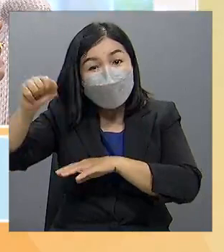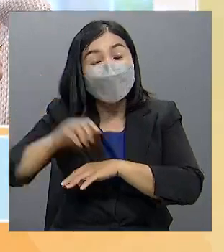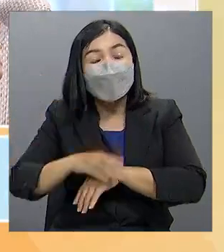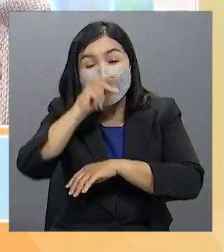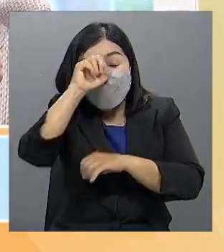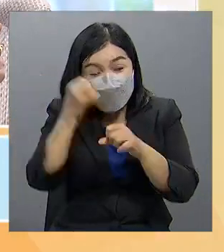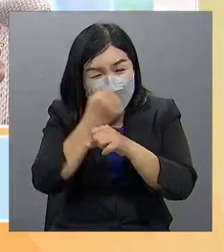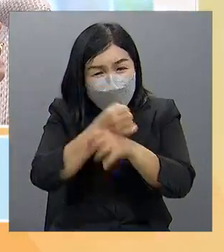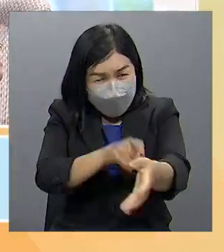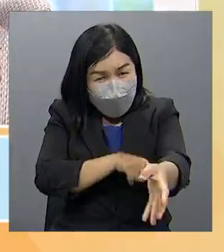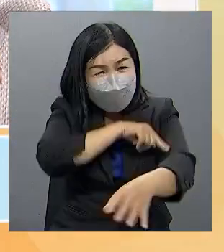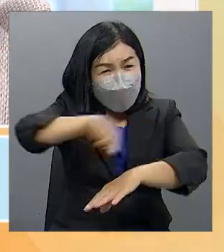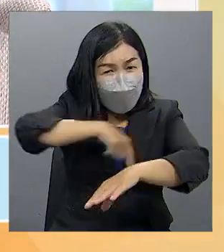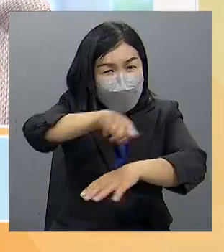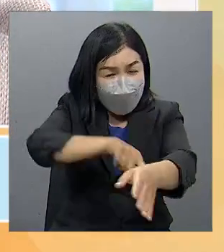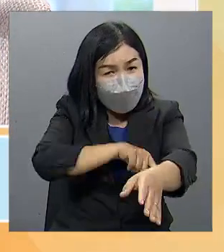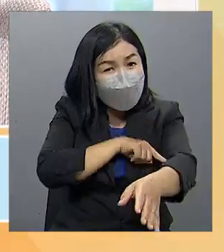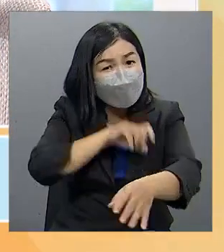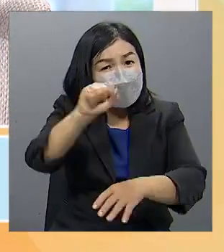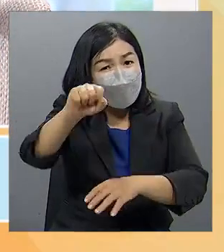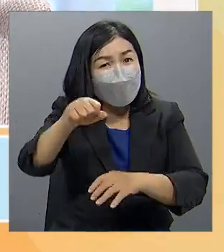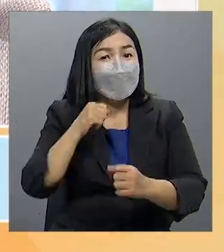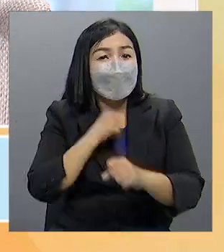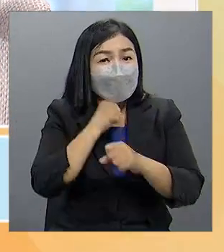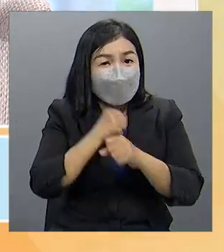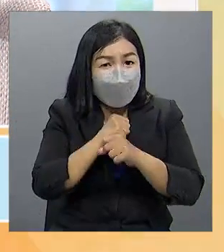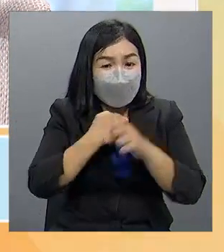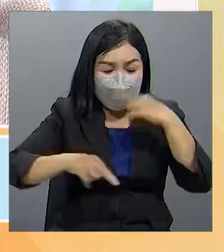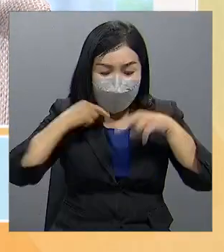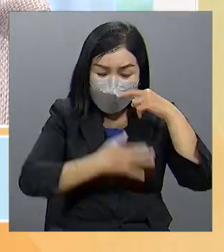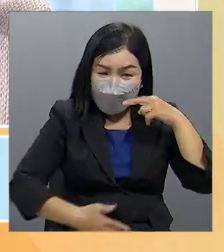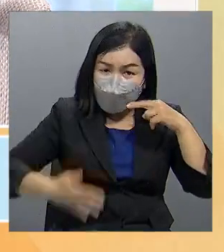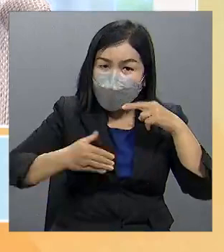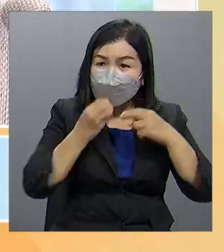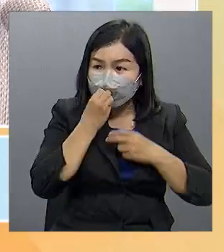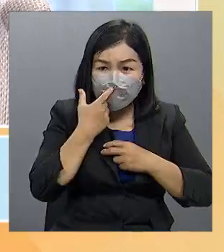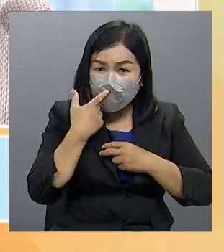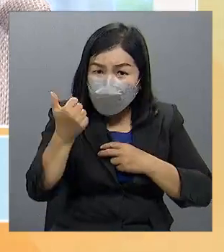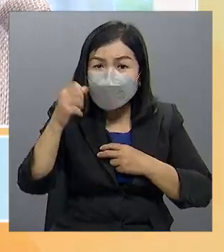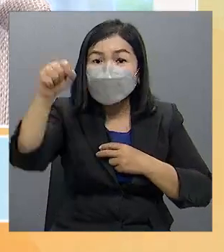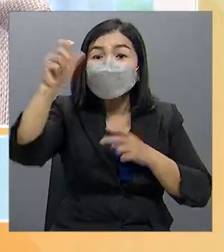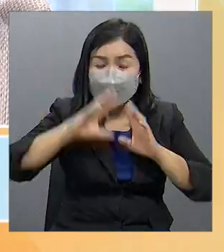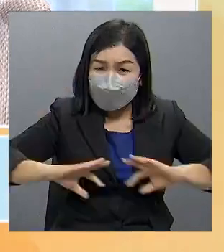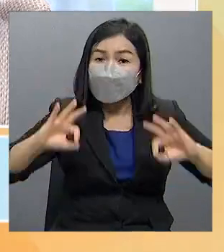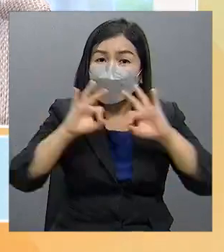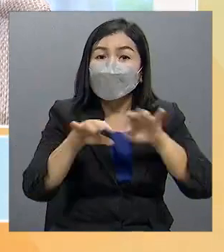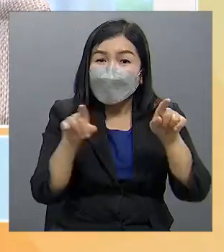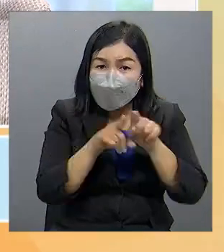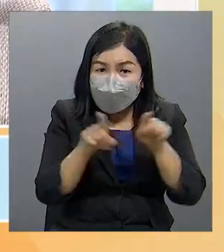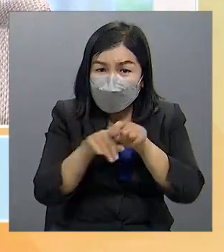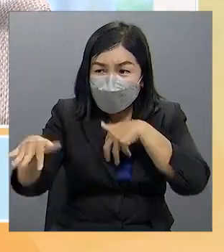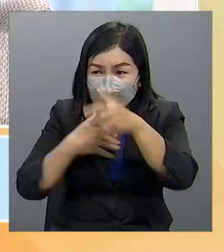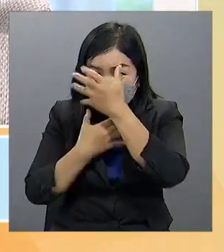มคุณดอลล่าเพราะว่าการจะทำสูตรให้ได้ทั้งสุขภาพแล้วก็ความอร่อยเนี่ยยุ้ยมันก็เป็นปัจจัยสำคัญที่จะทำให้เข้าถึงลูกค้าหลายๆกลุ่มได้เหมือนกัน